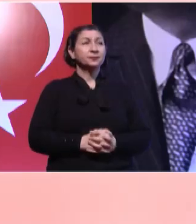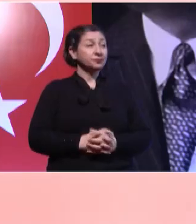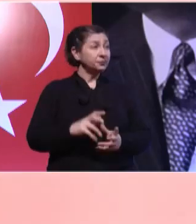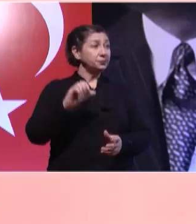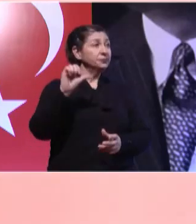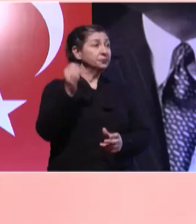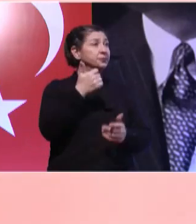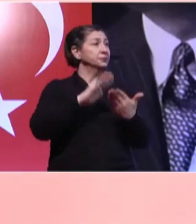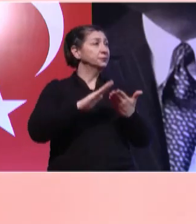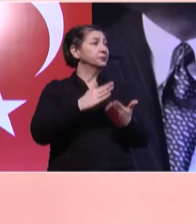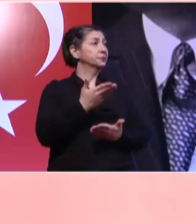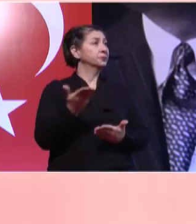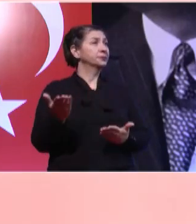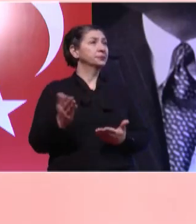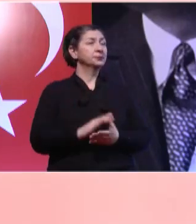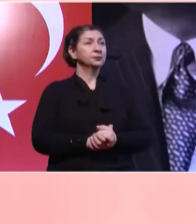Değerli arkadaşlarım,